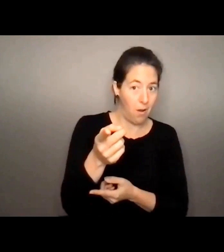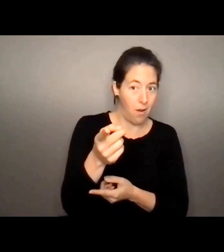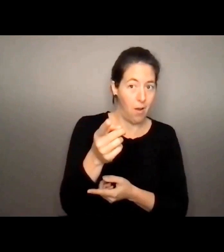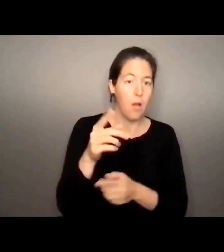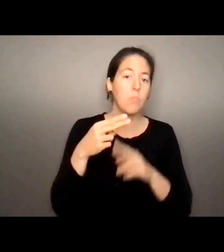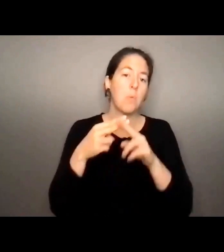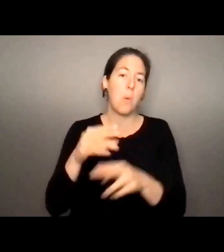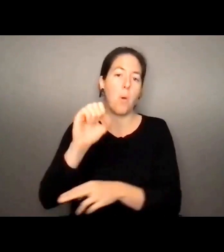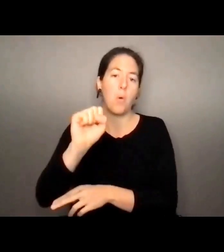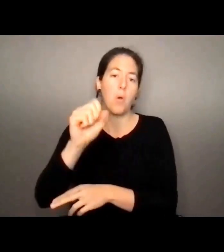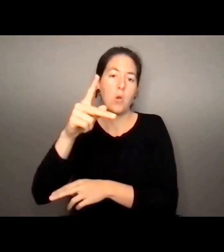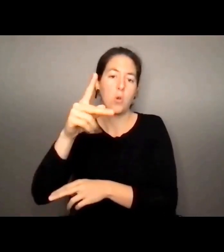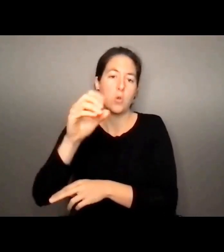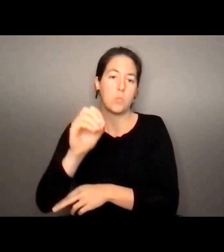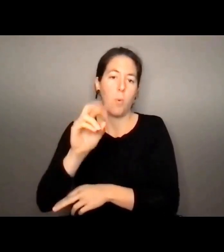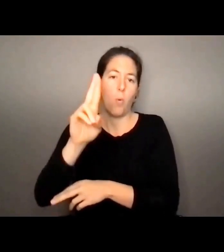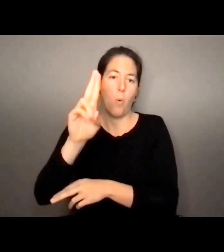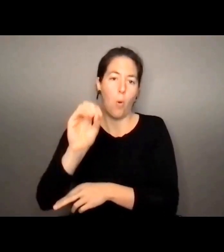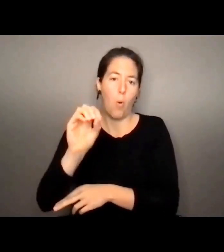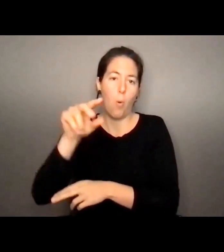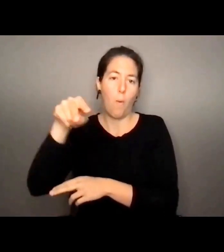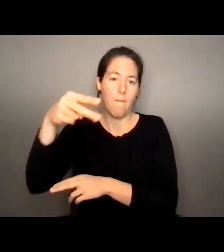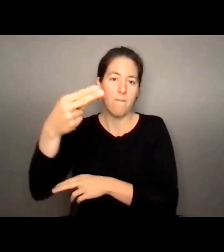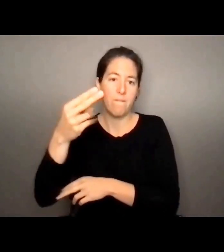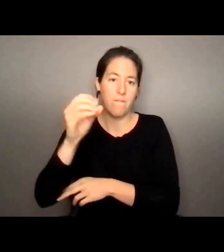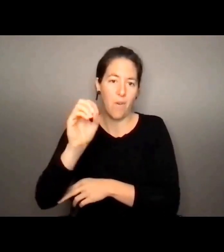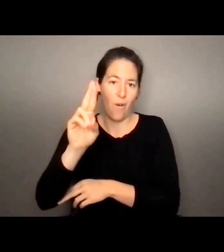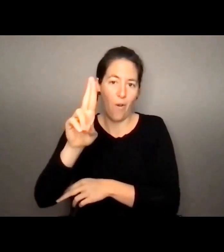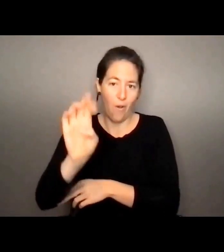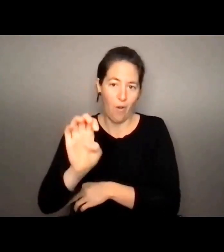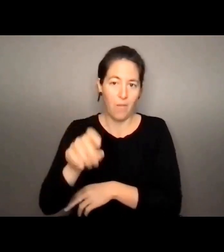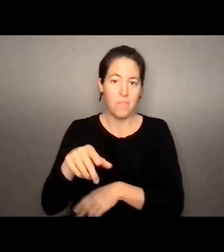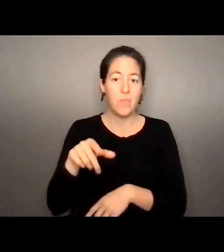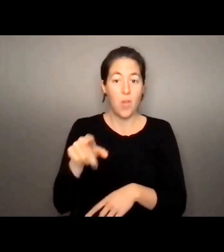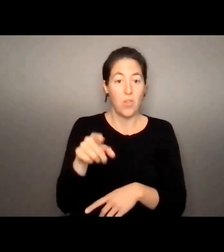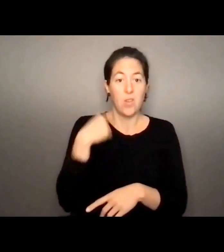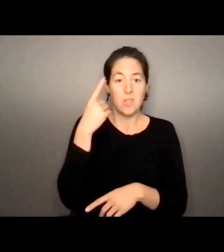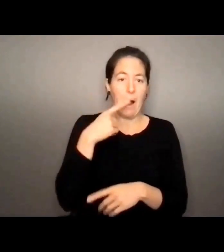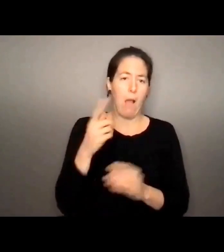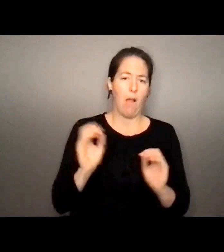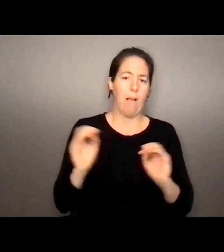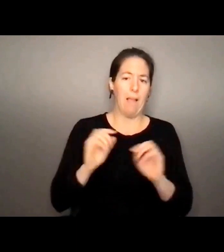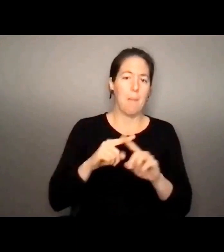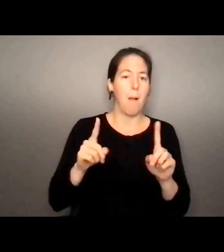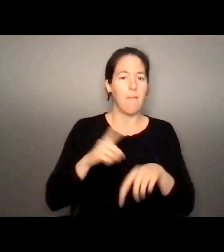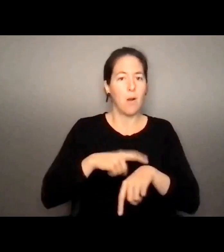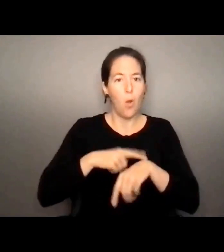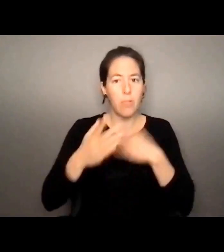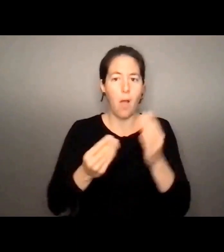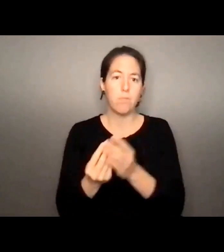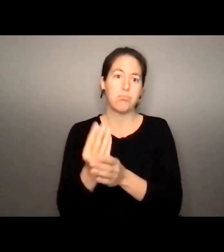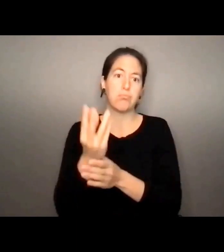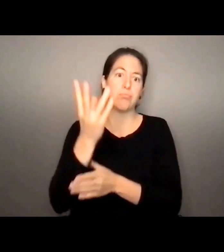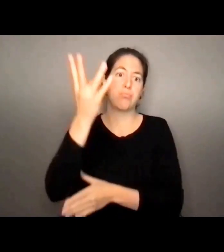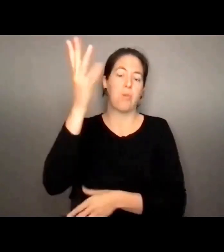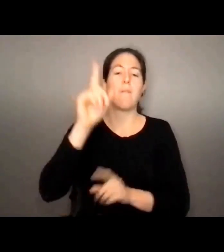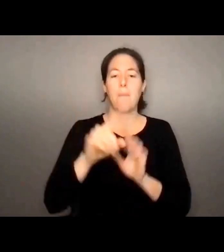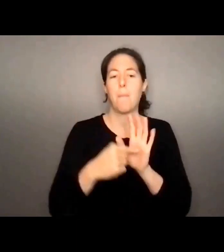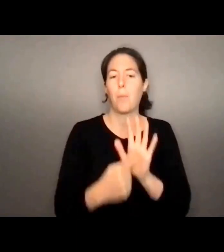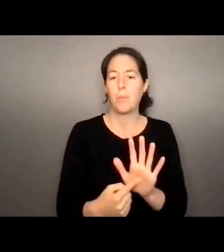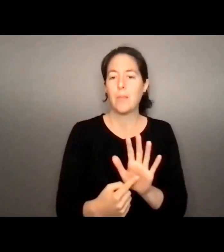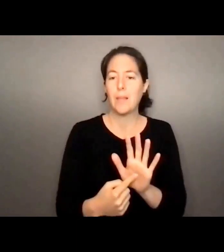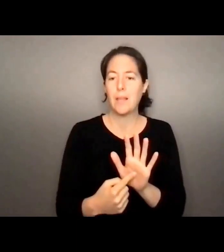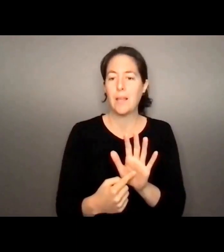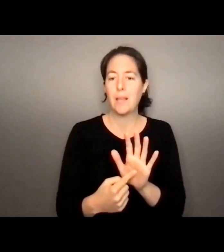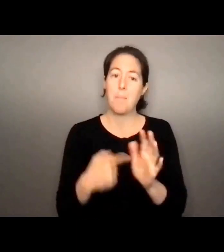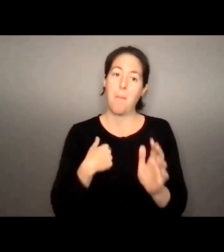sporophores. Puis là, présentement, ils ont l'air de rien comme ça, mais ils vont se déployer. Je peux vous montrer. Moi, c'est un de mes champignons